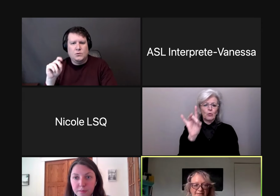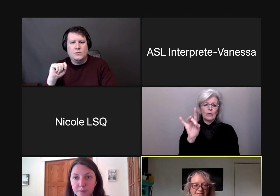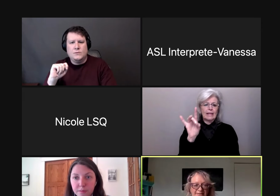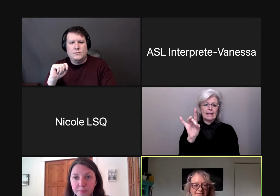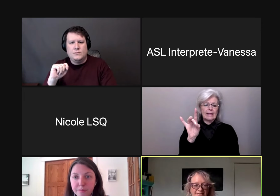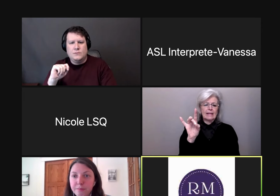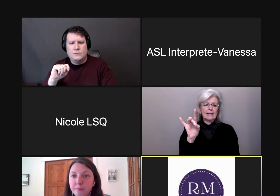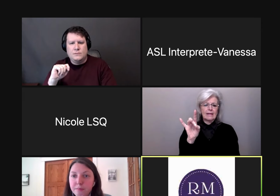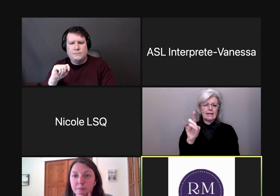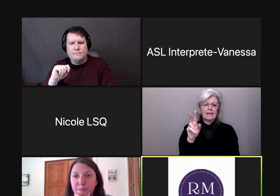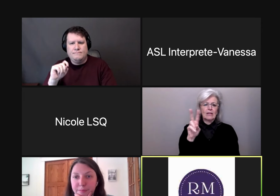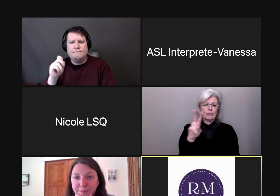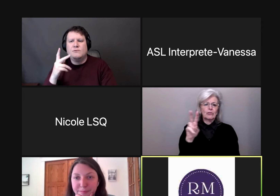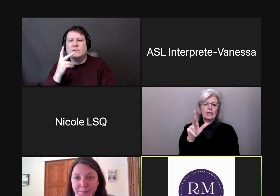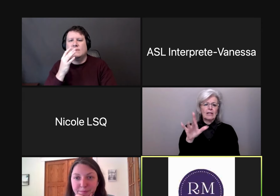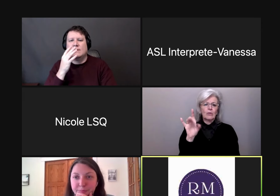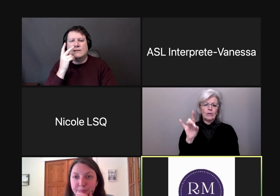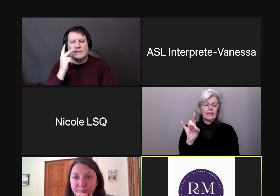Alors, à tout à l'heure.